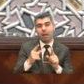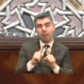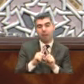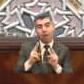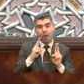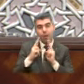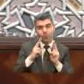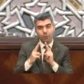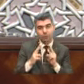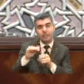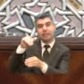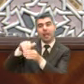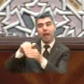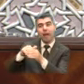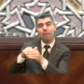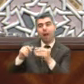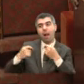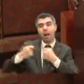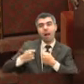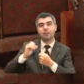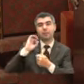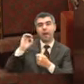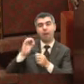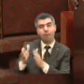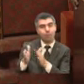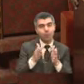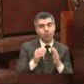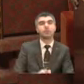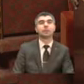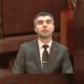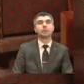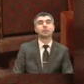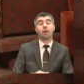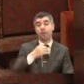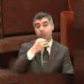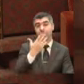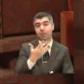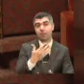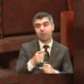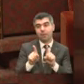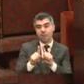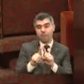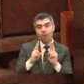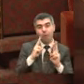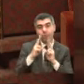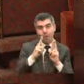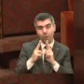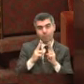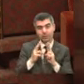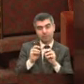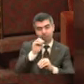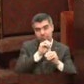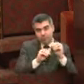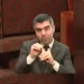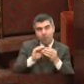السادة المنتخبين. نذكر السيد الرئيس أننا ملي تنديروا محاور طرقية في طرق السيارة تنكونوا